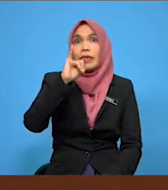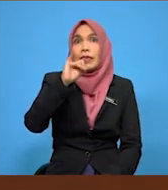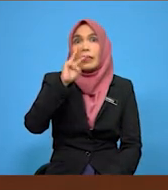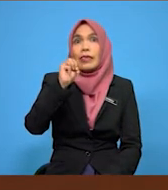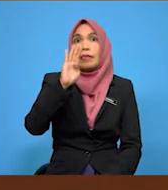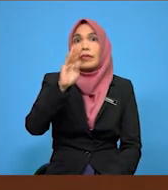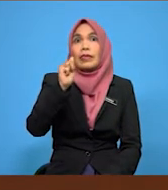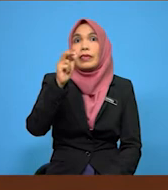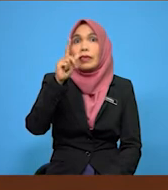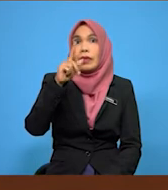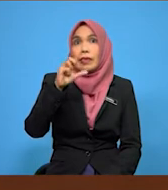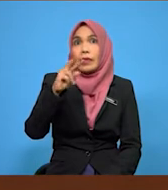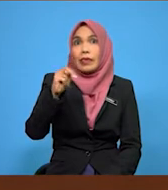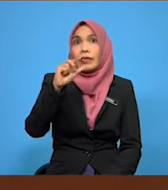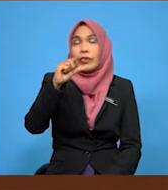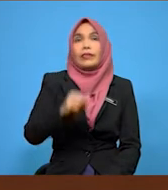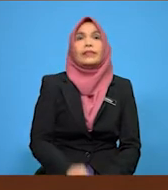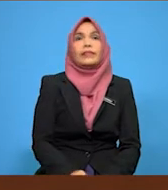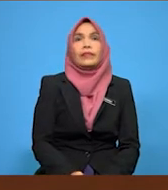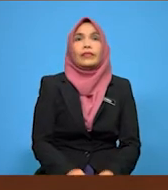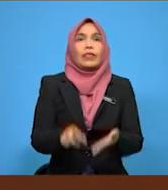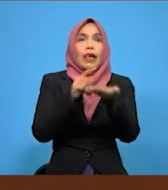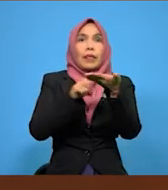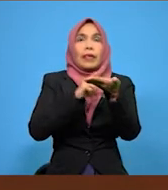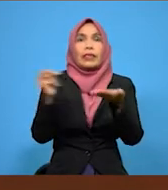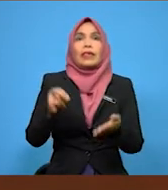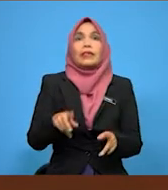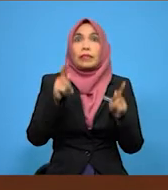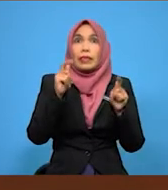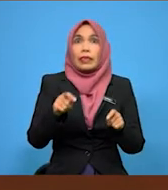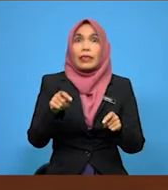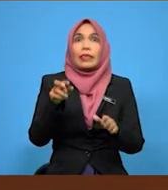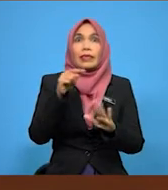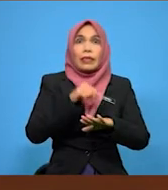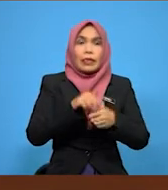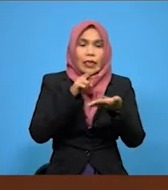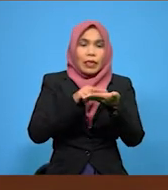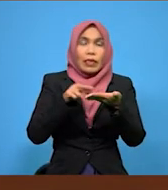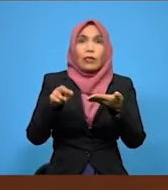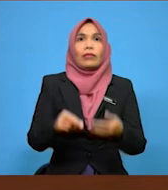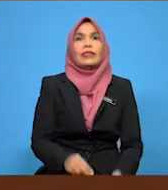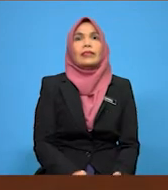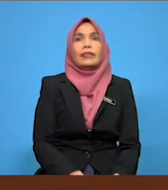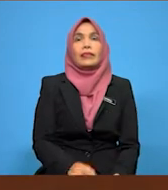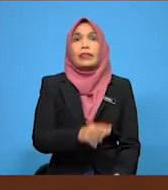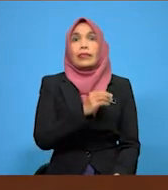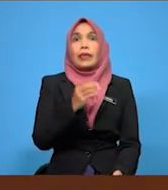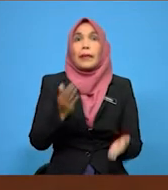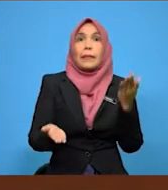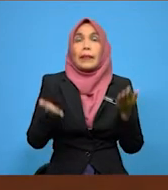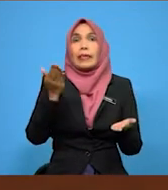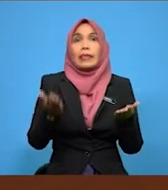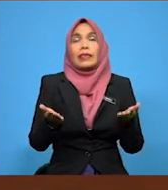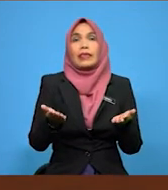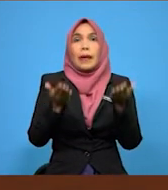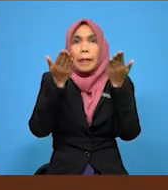Bacaan yang dipaparkan pada penimbang elektronik tersebut perlu direkod dan dibandingkan dengan berat piawai seperti